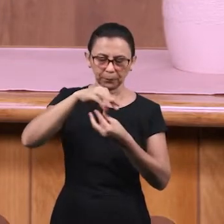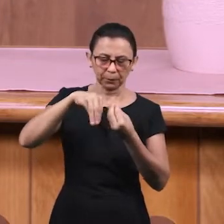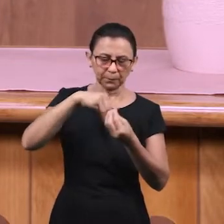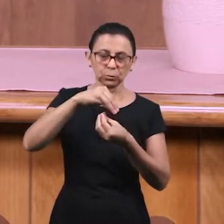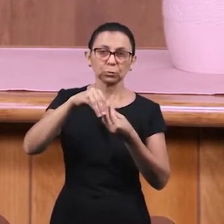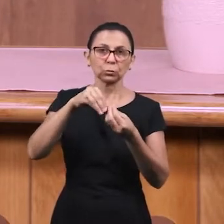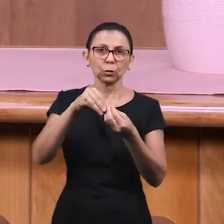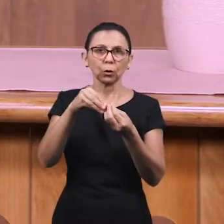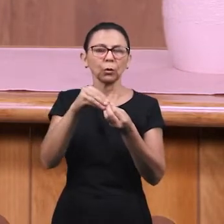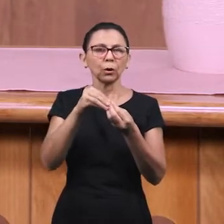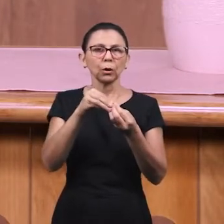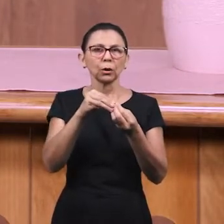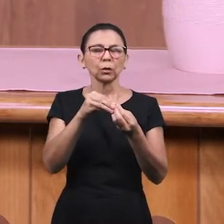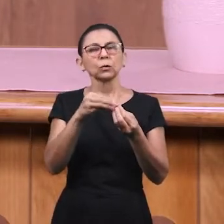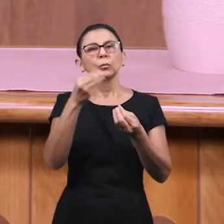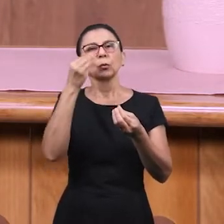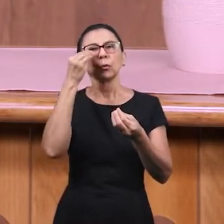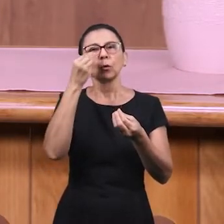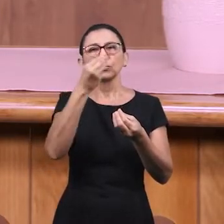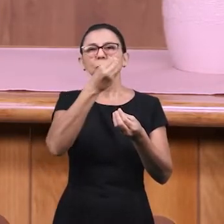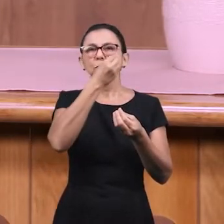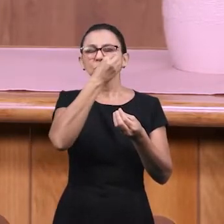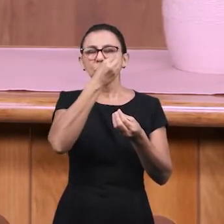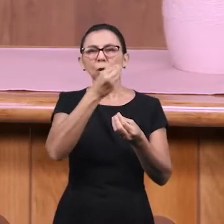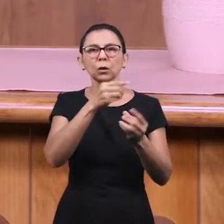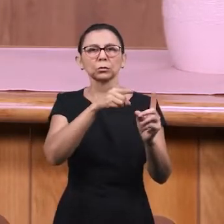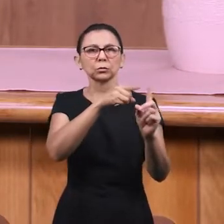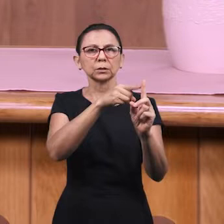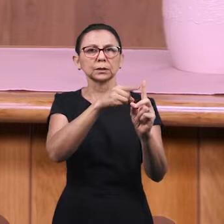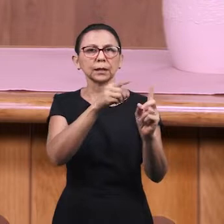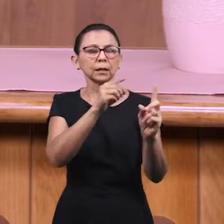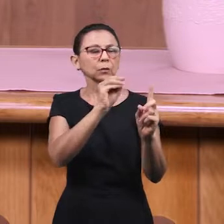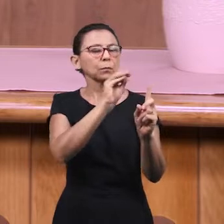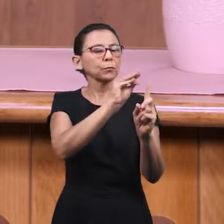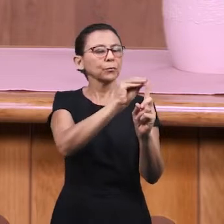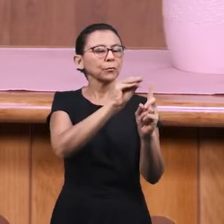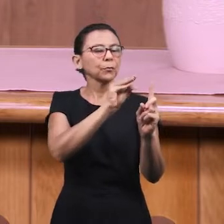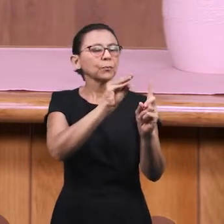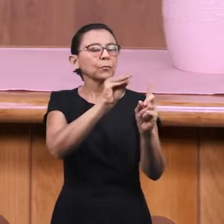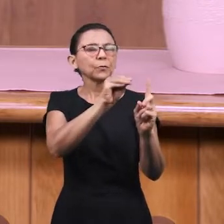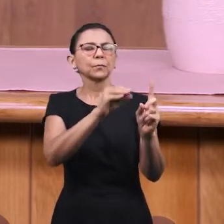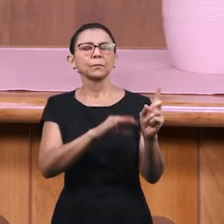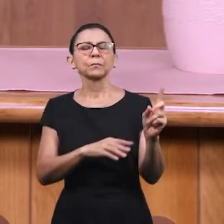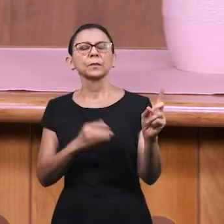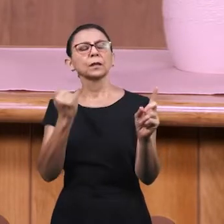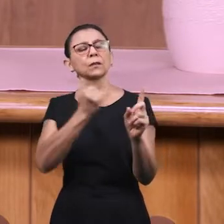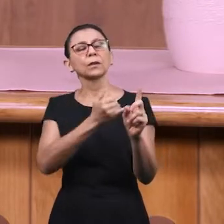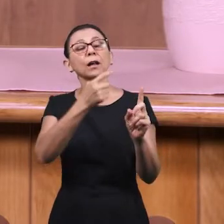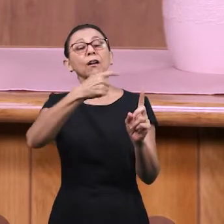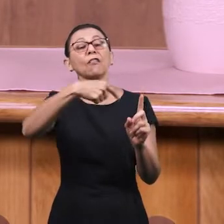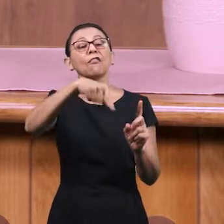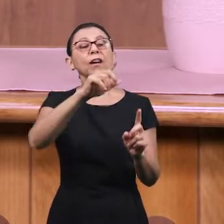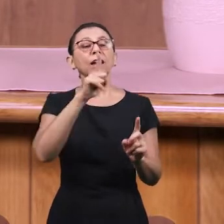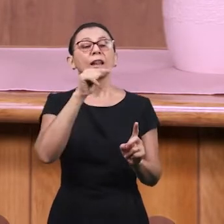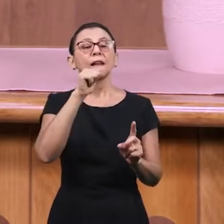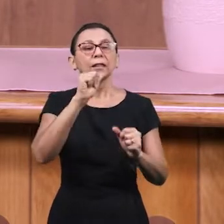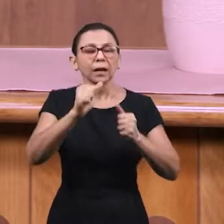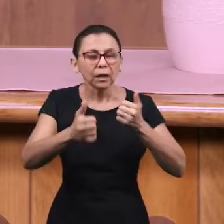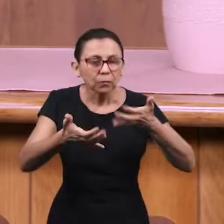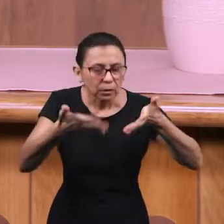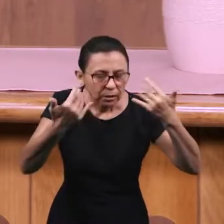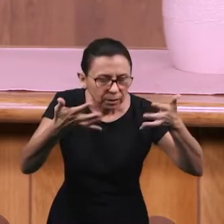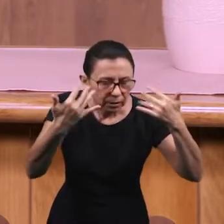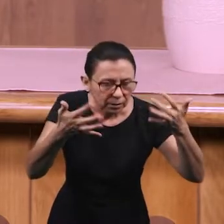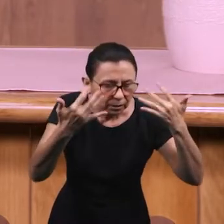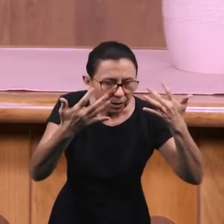слепому. То есть брение он сделал там из праха со слюной и помазал ему глаза. И сказал ему, пойди в купальный